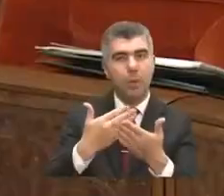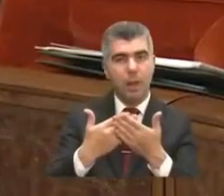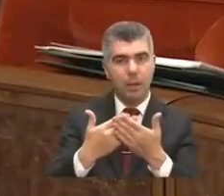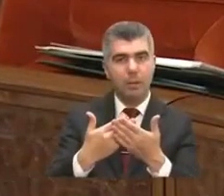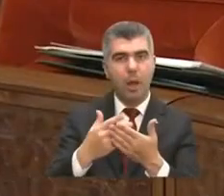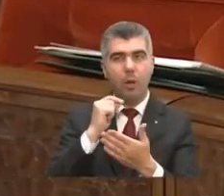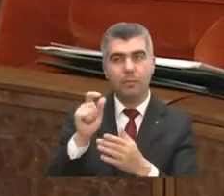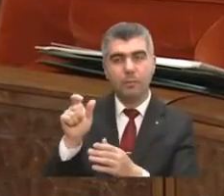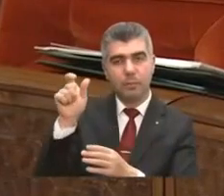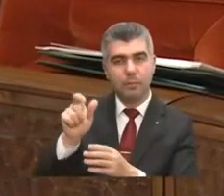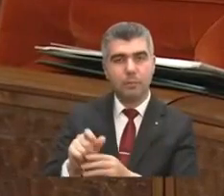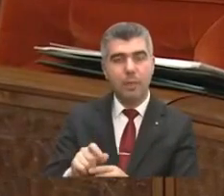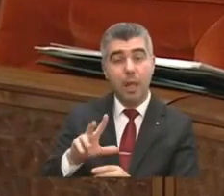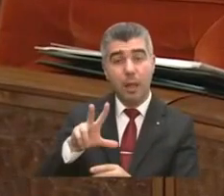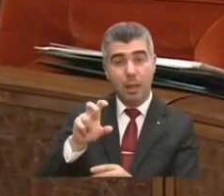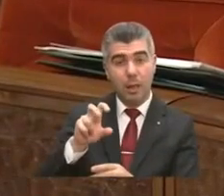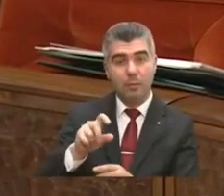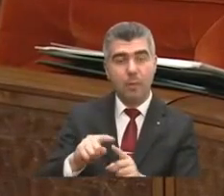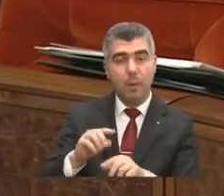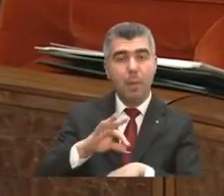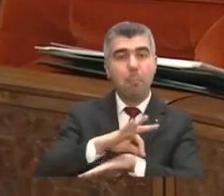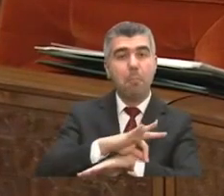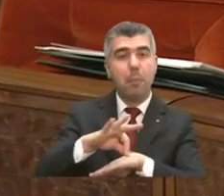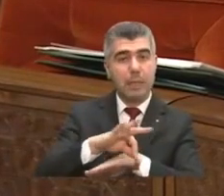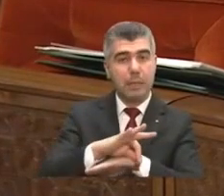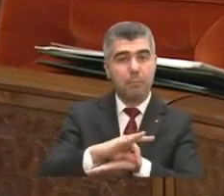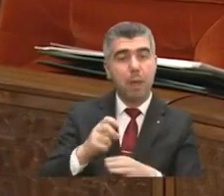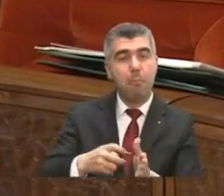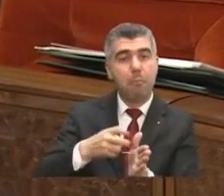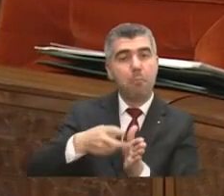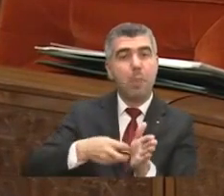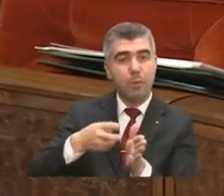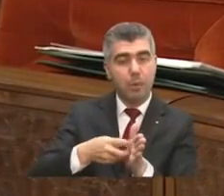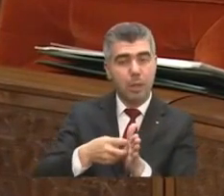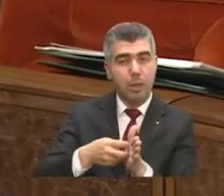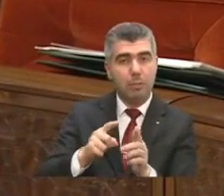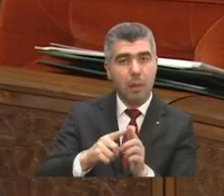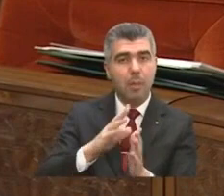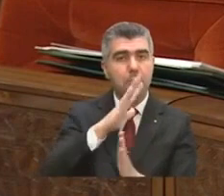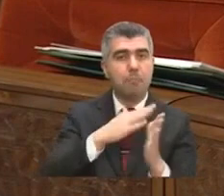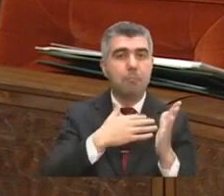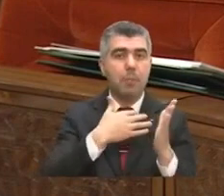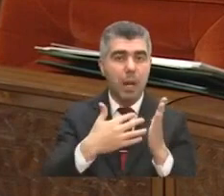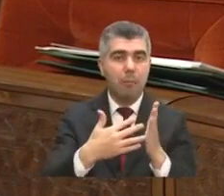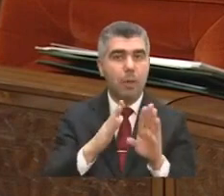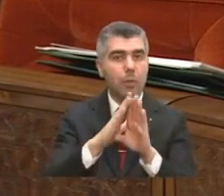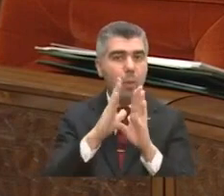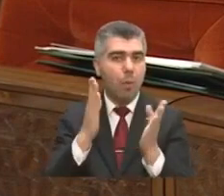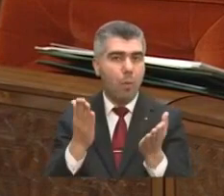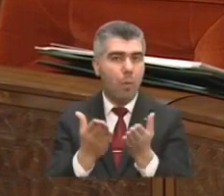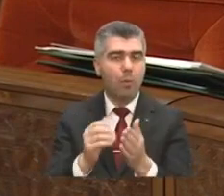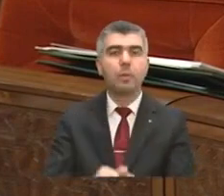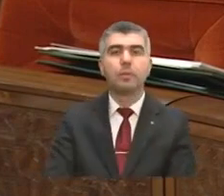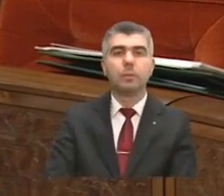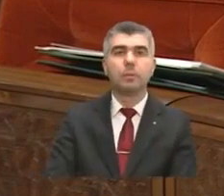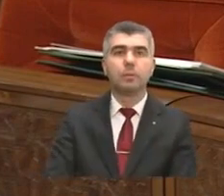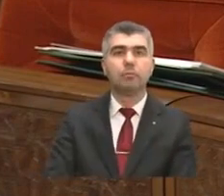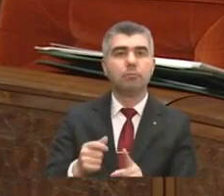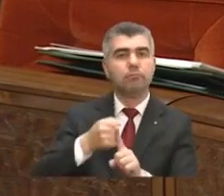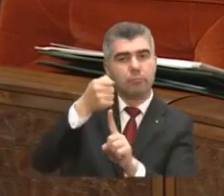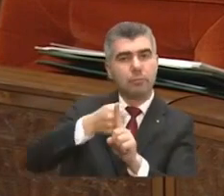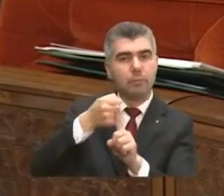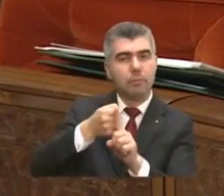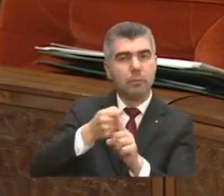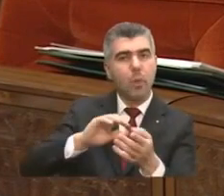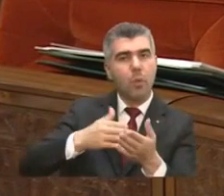في النائب محترم كيف تتعرفوه مكتب ديال السكك الحديديه تايتوفر على مخطط شمولي ماشي وسط